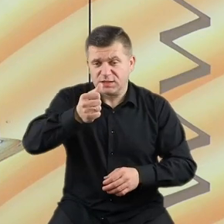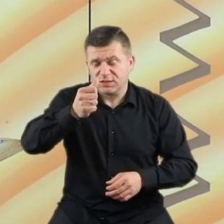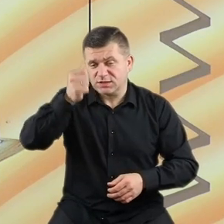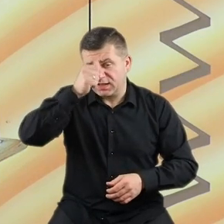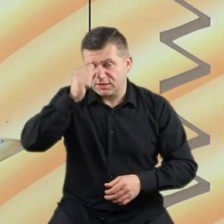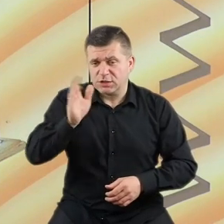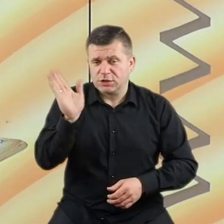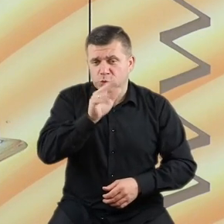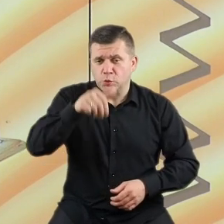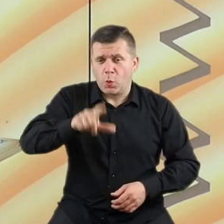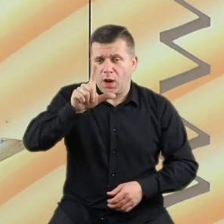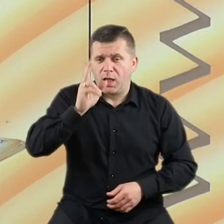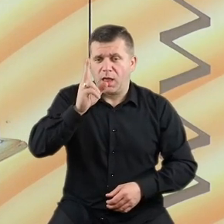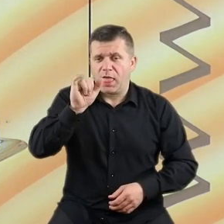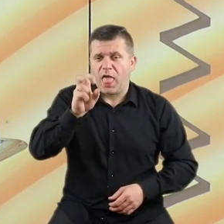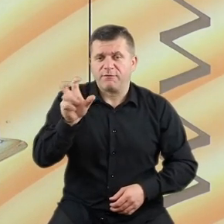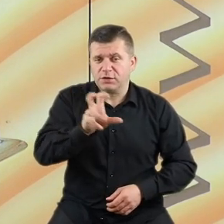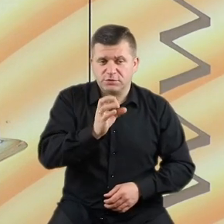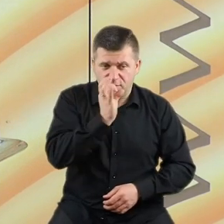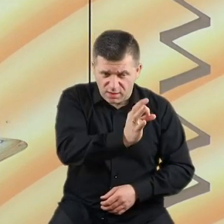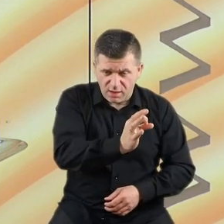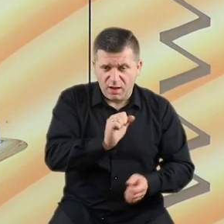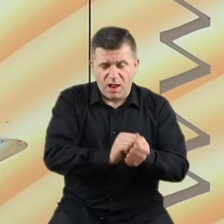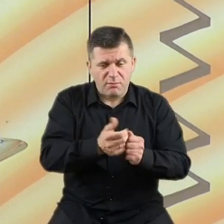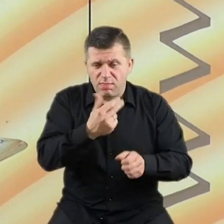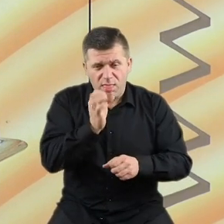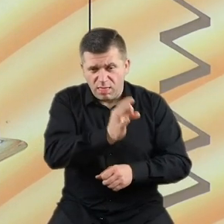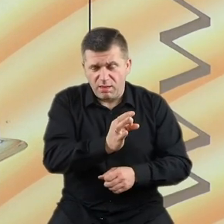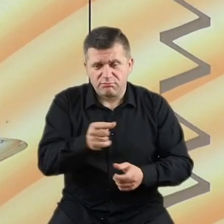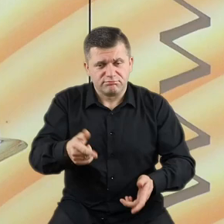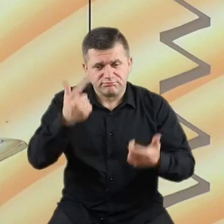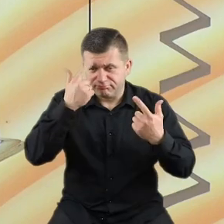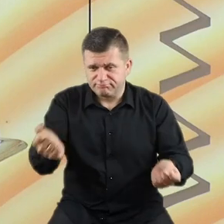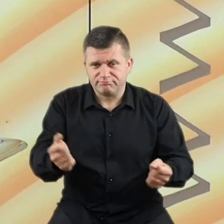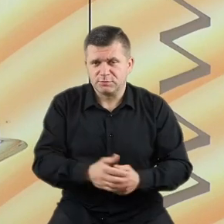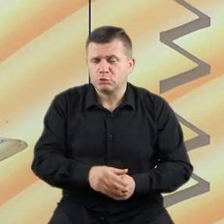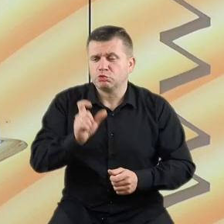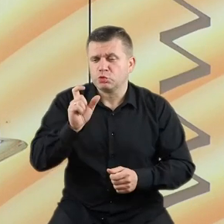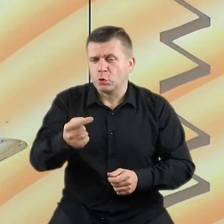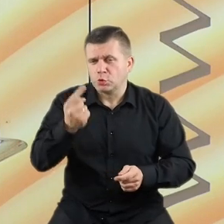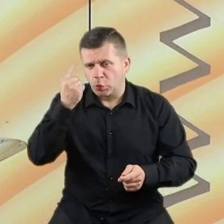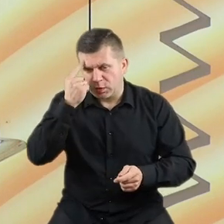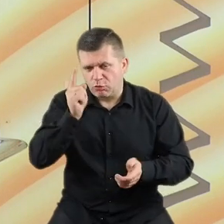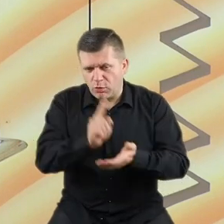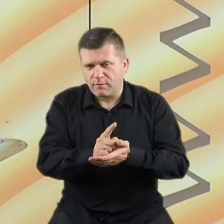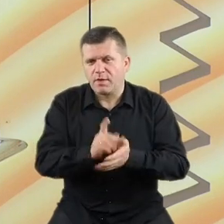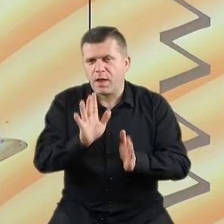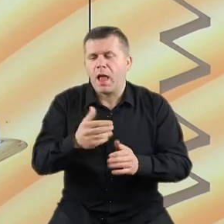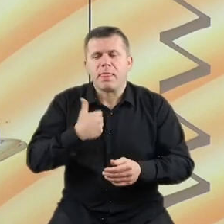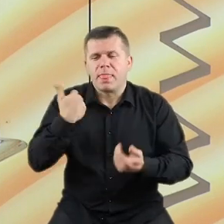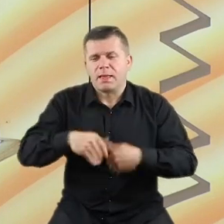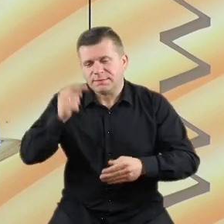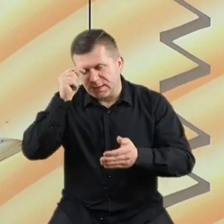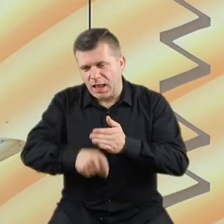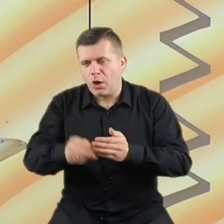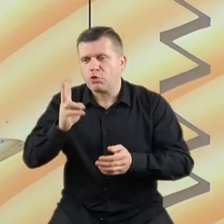Din Szulkiewicz to jest jej, czy to nie jest jej. Coś tam na ten temat udało mi się dowiedzieć, to nie będę zdradzać dla tych z Państwa, którzy